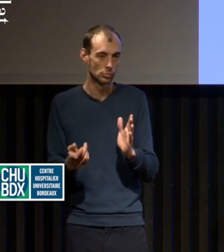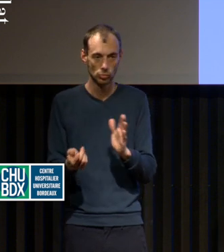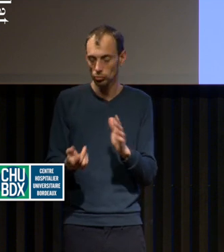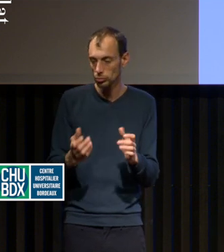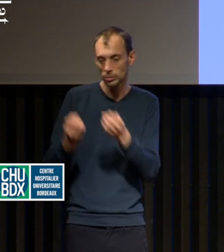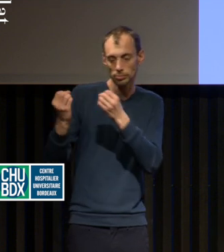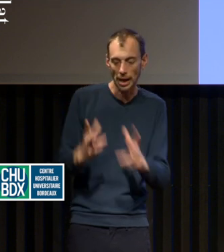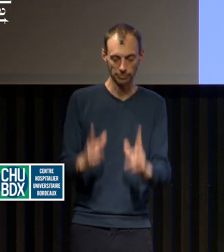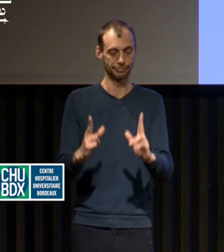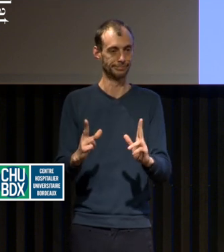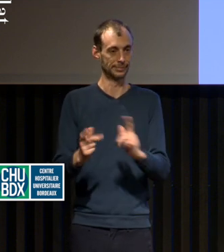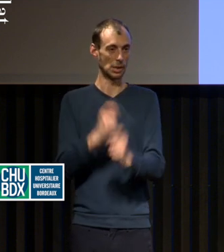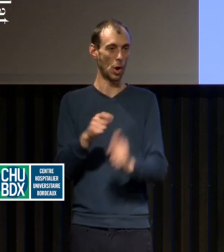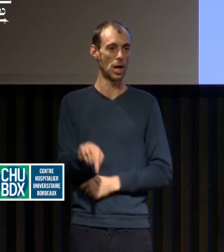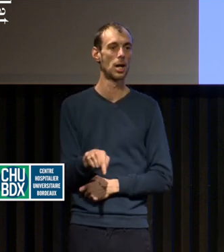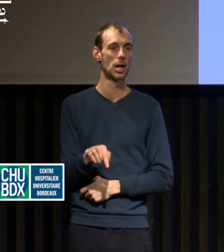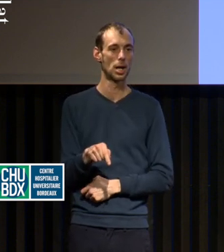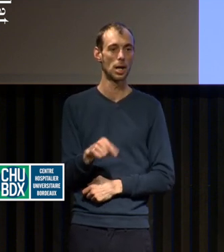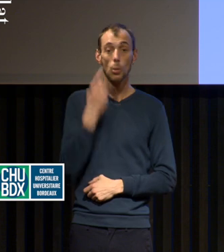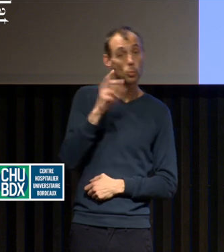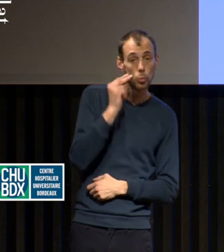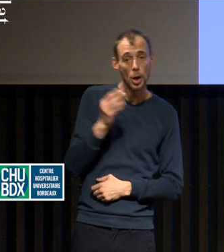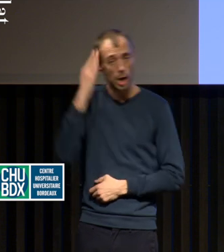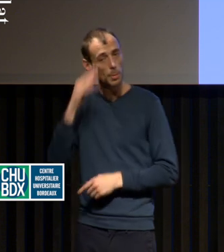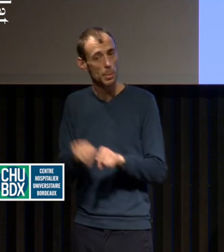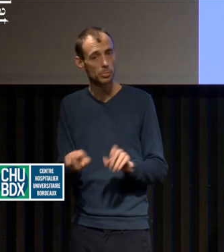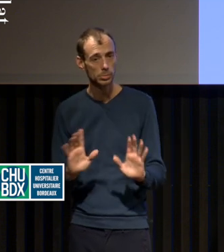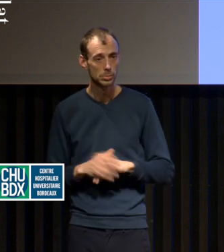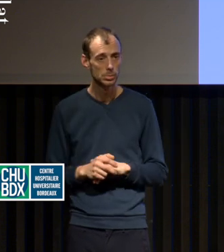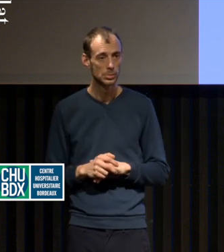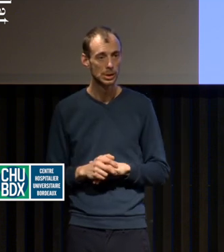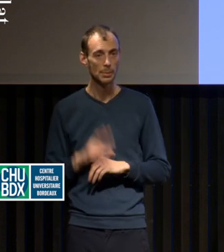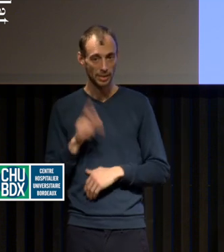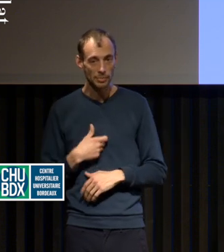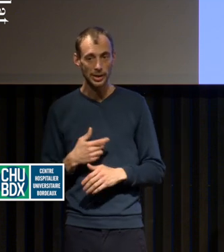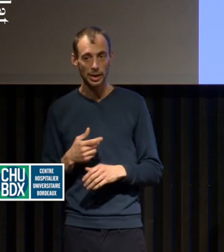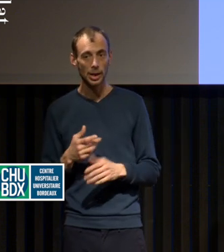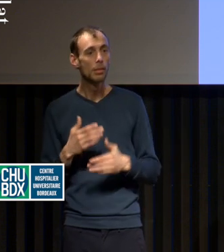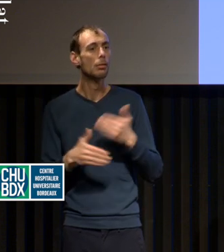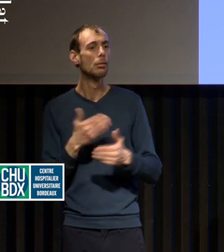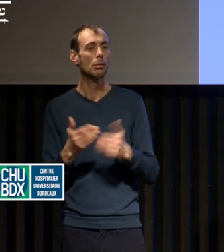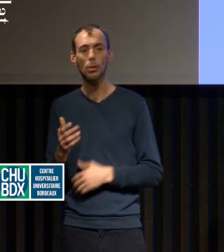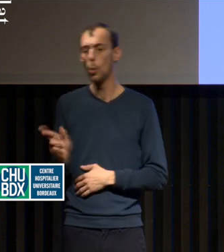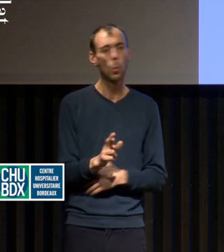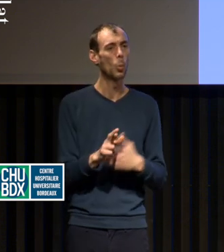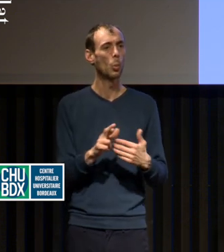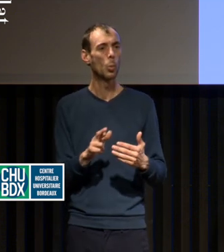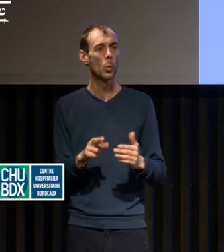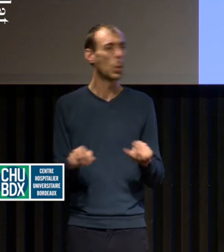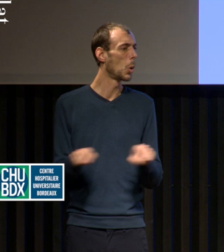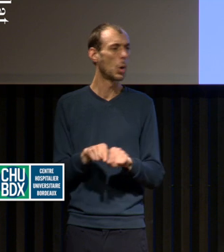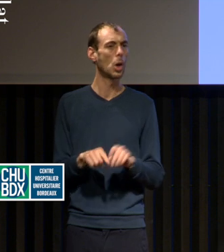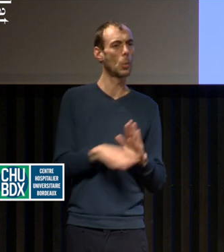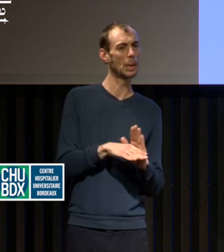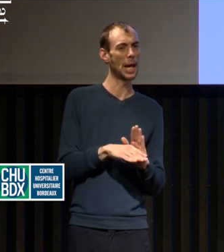l'animal. Mais force est de constater qu'il ne revient peut-être pas forcément exactement à sa position de base. Et je vous ai mis cette